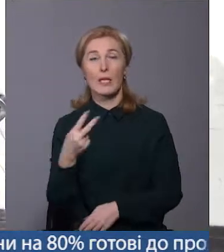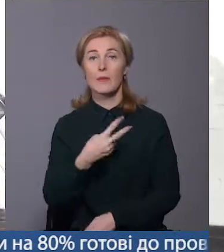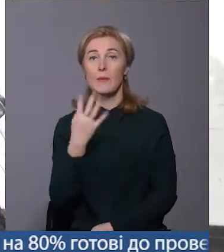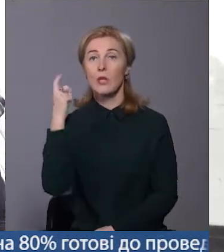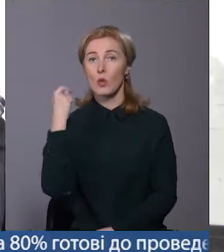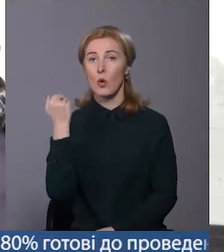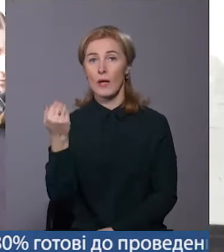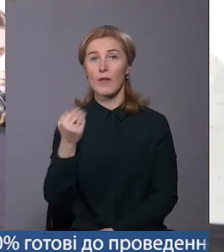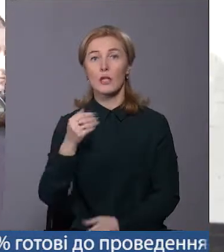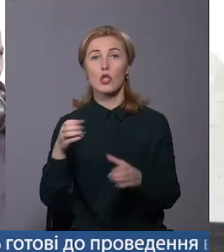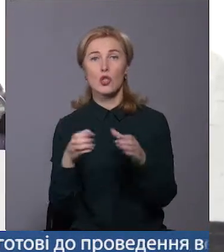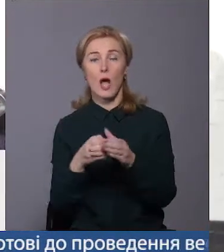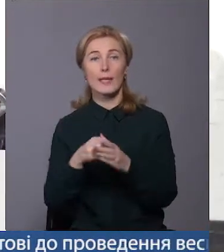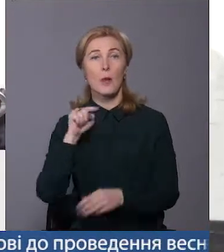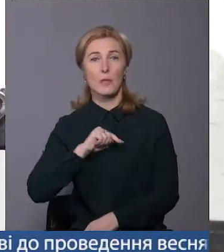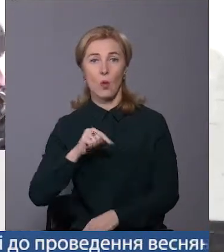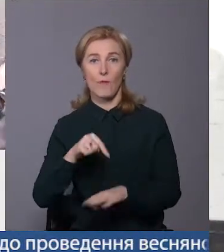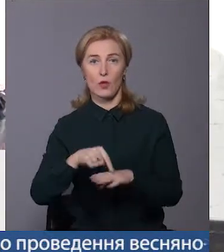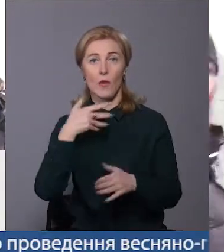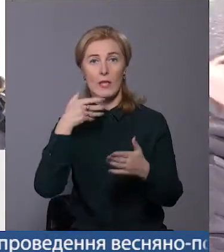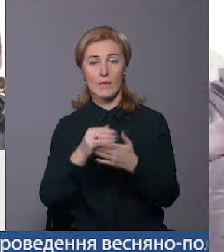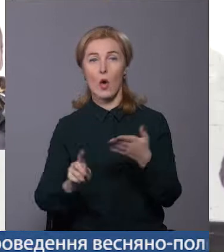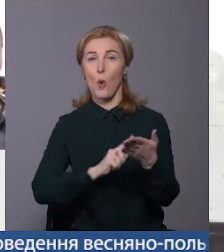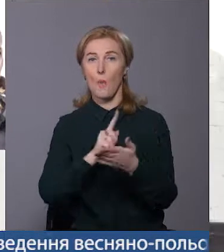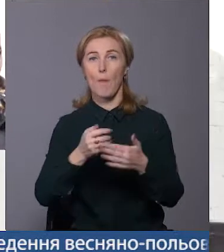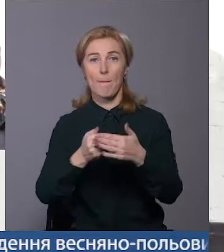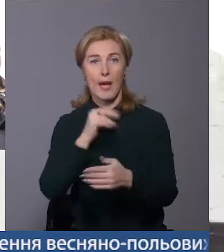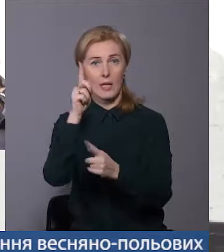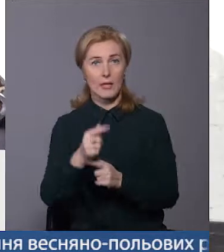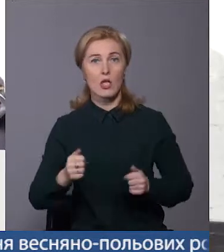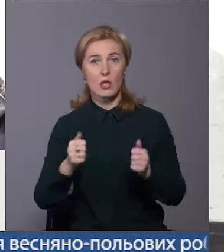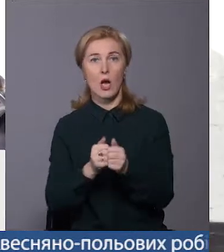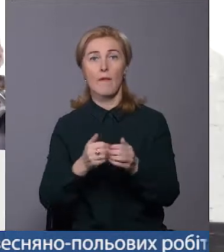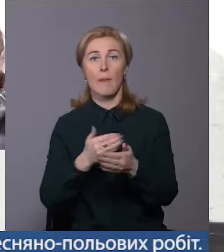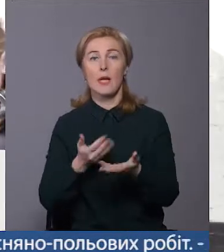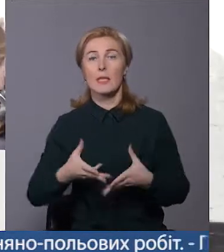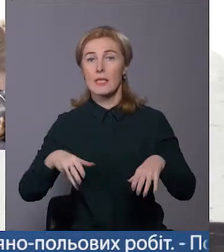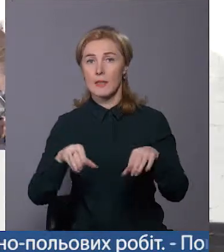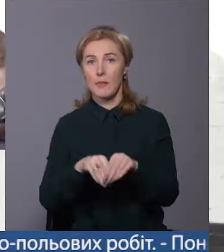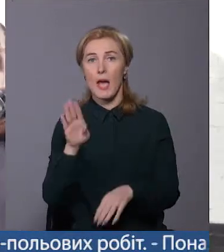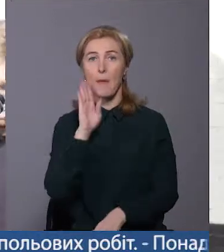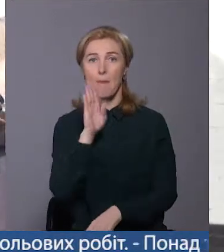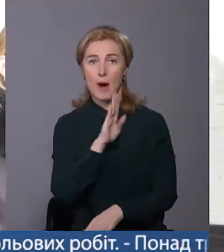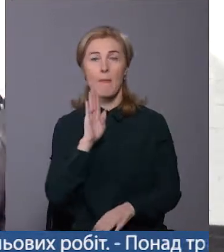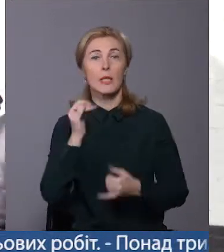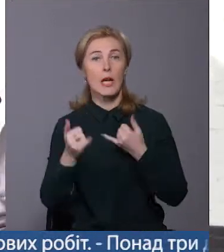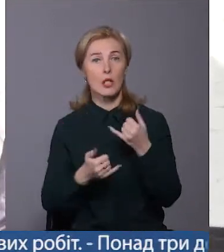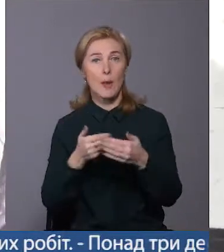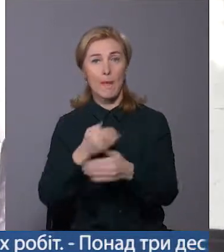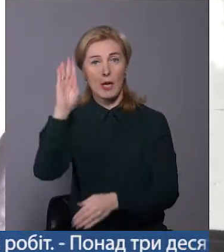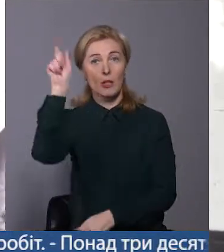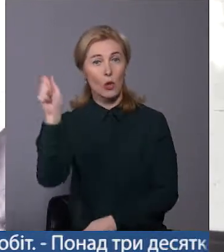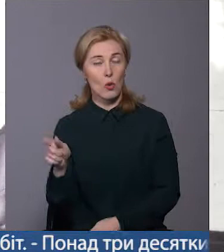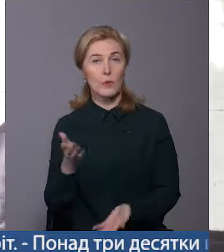він штатний психолог. Відчуваю свій обов'язок перед державою, перед родиною, сім'єю, матір'ю, нареченою, перед хлопцями, які